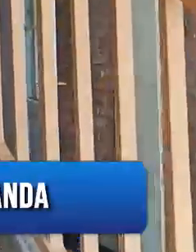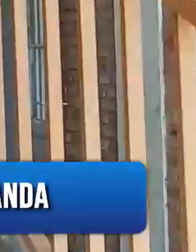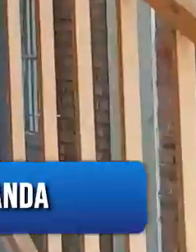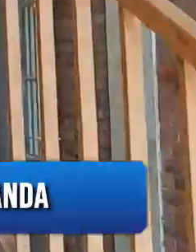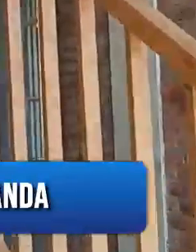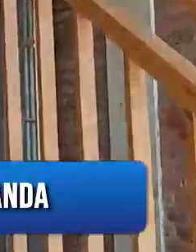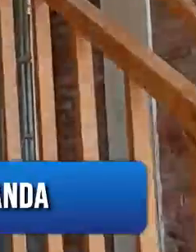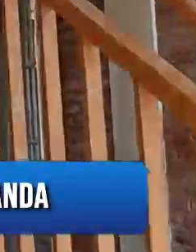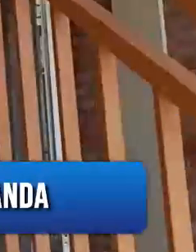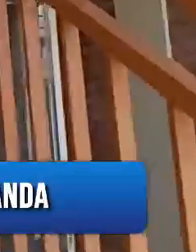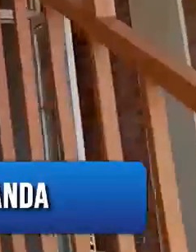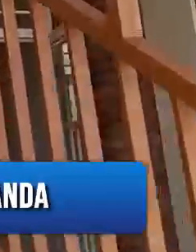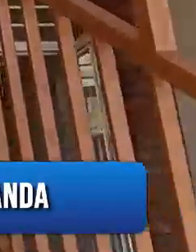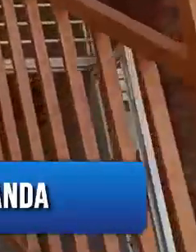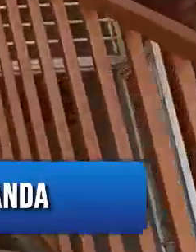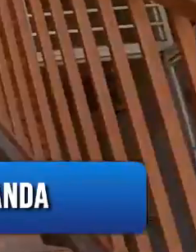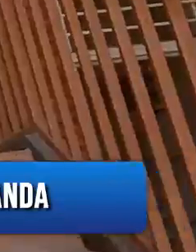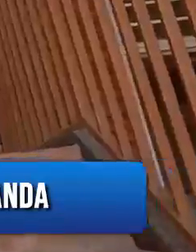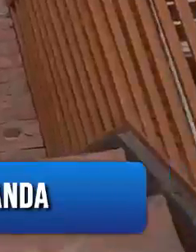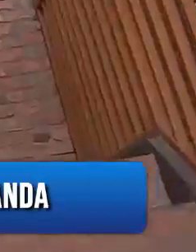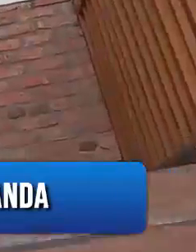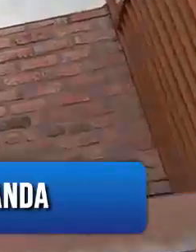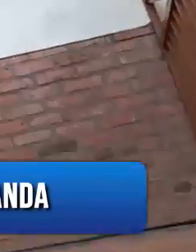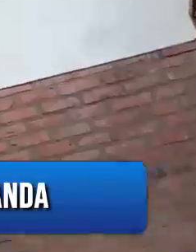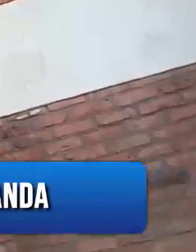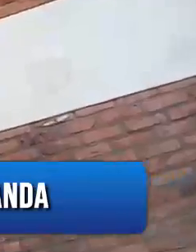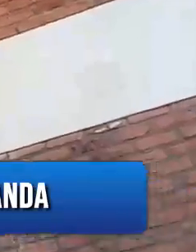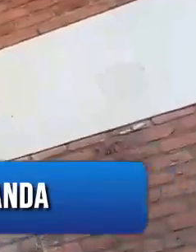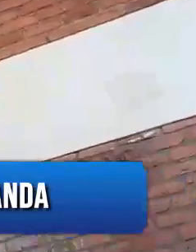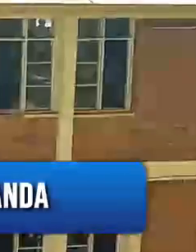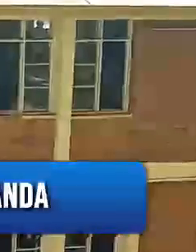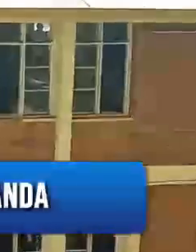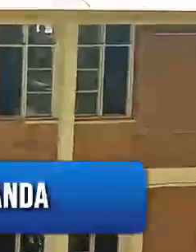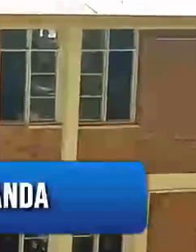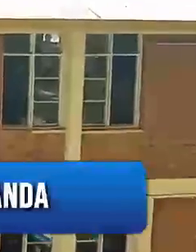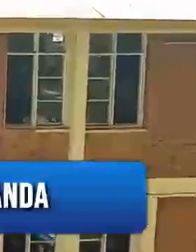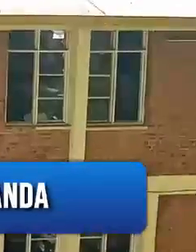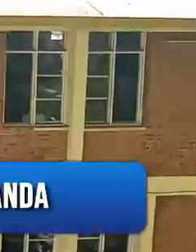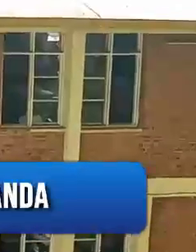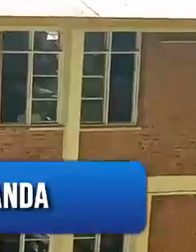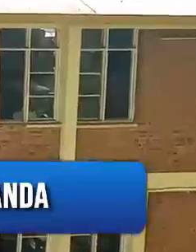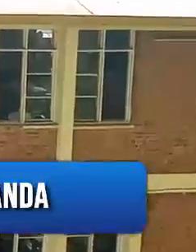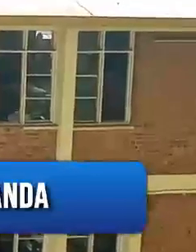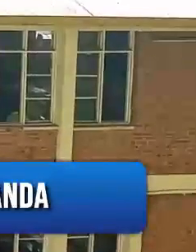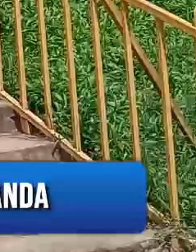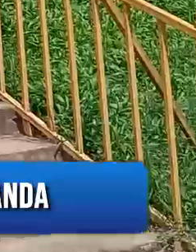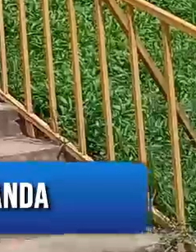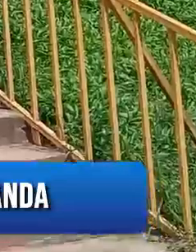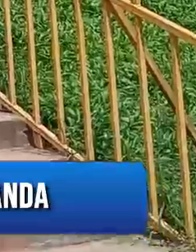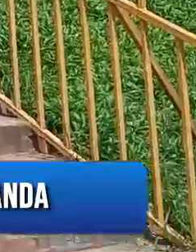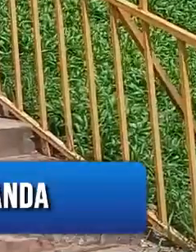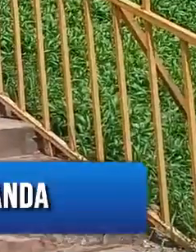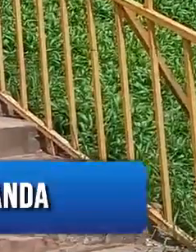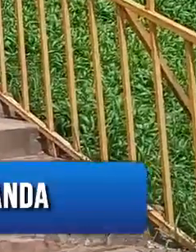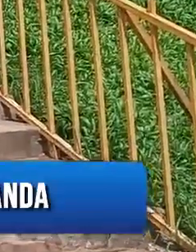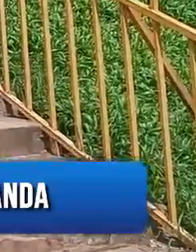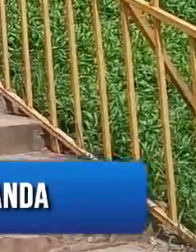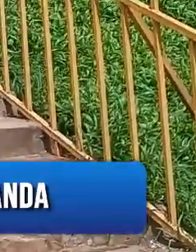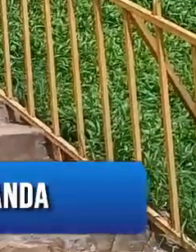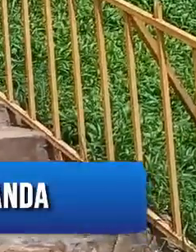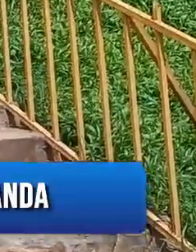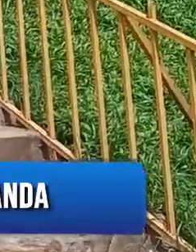Neza Uwase Rose umunyeshuri wiga mu rwunge rw'amashuri rwa Cyahafi yabitangaje. Ubona kuno manutse no ku masikariye, twari dufite n'ikibazo ko